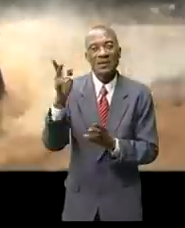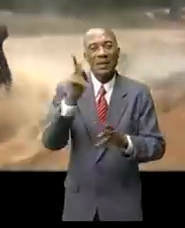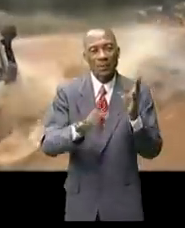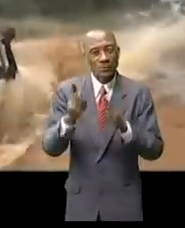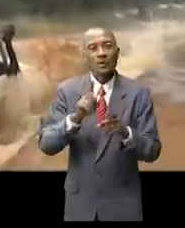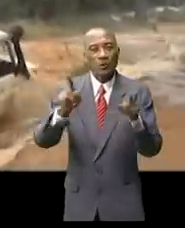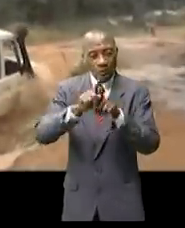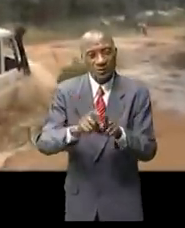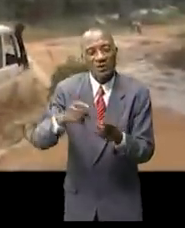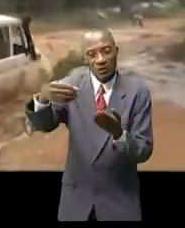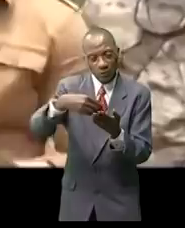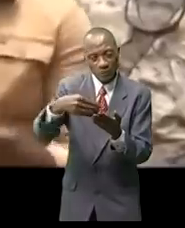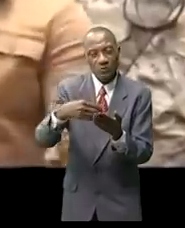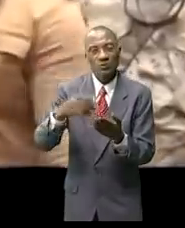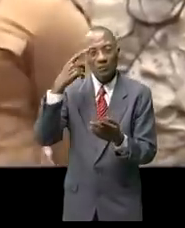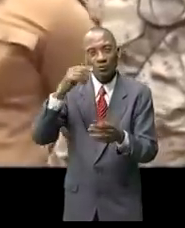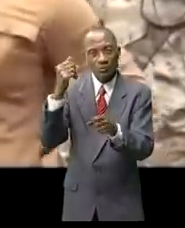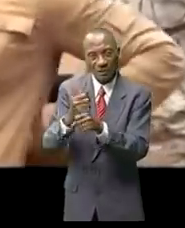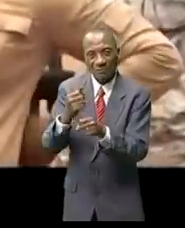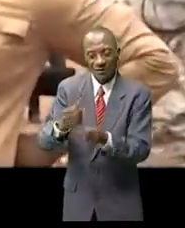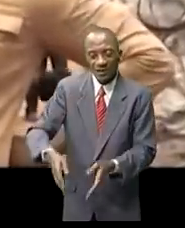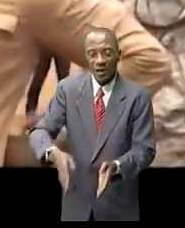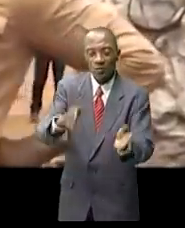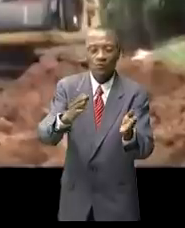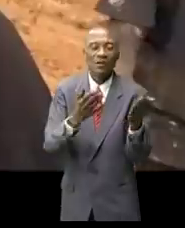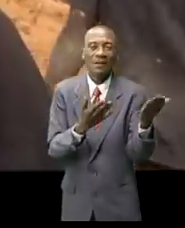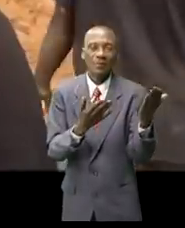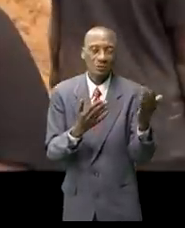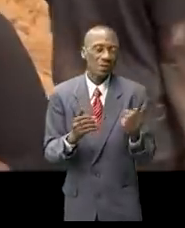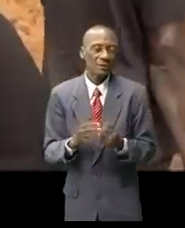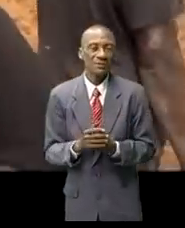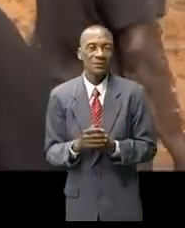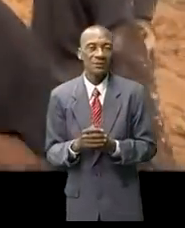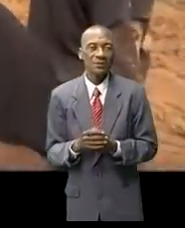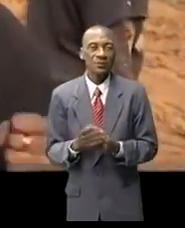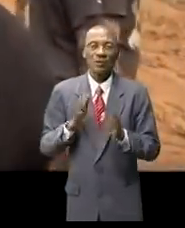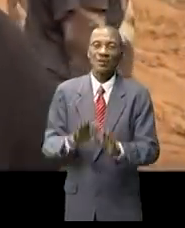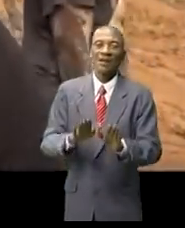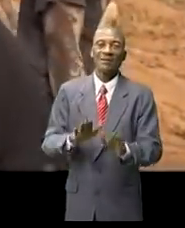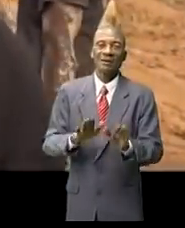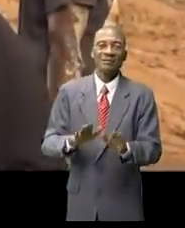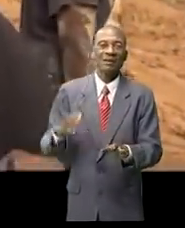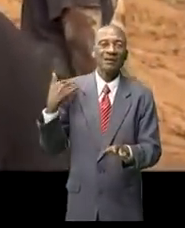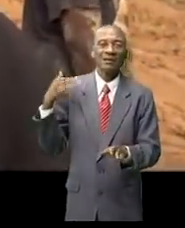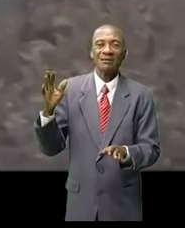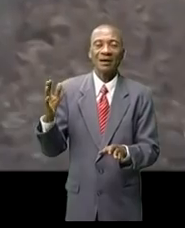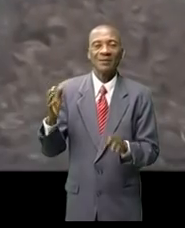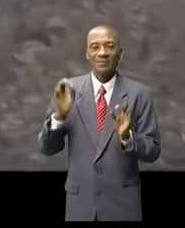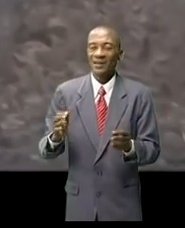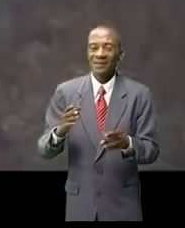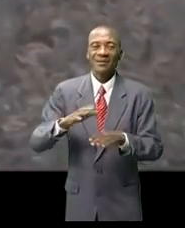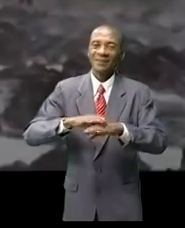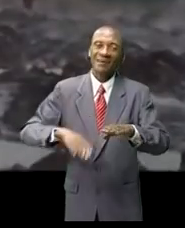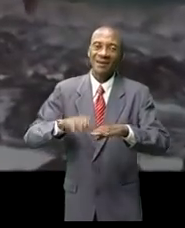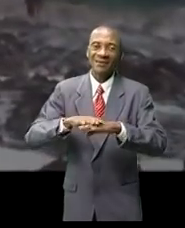pâte pour la réhabilitation de cet axe, comme il a su bien prouver sur la RN26 et d'autres routes dans sa province.